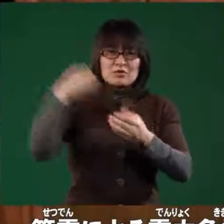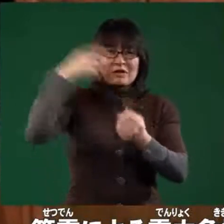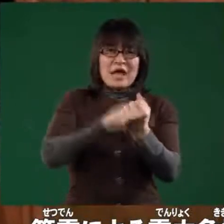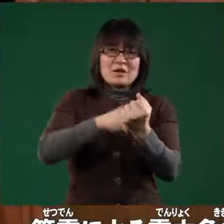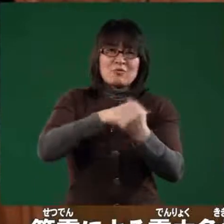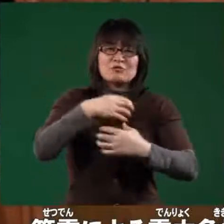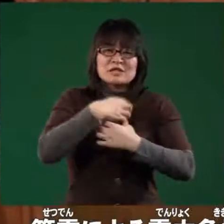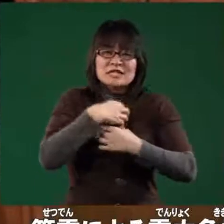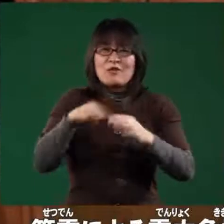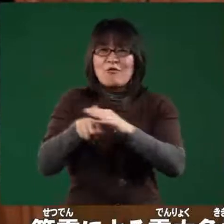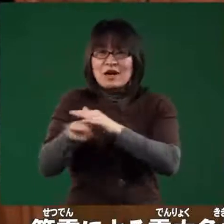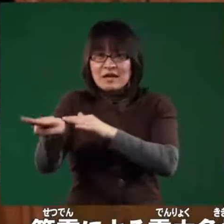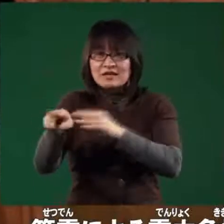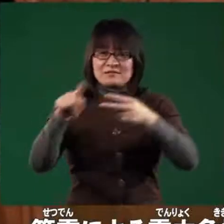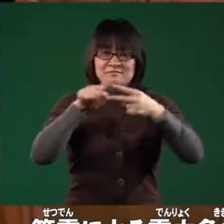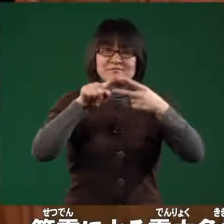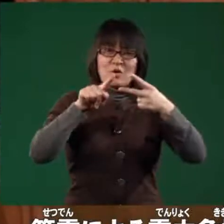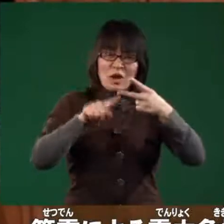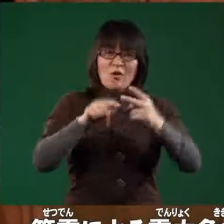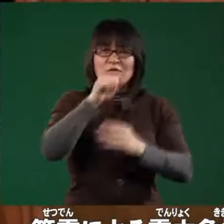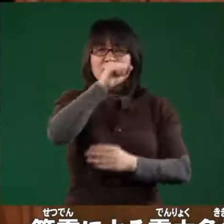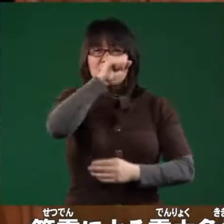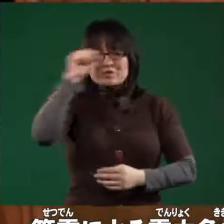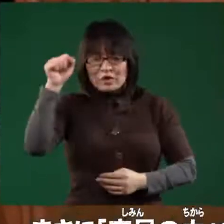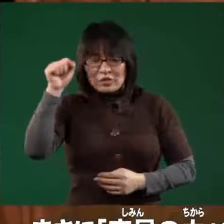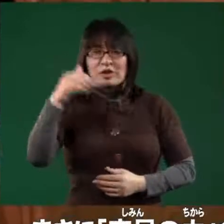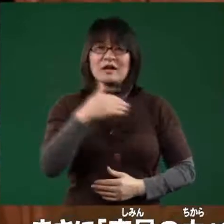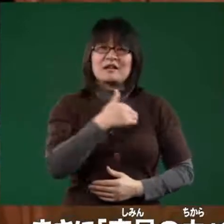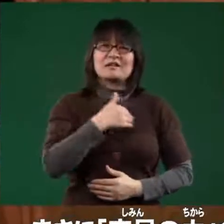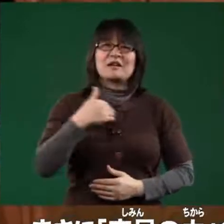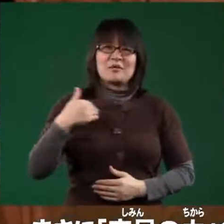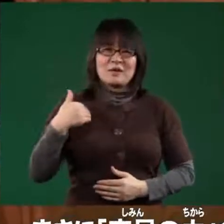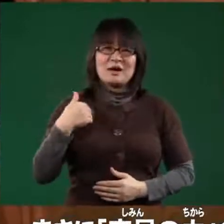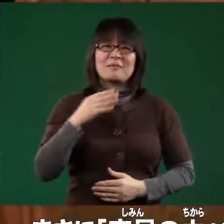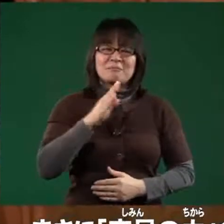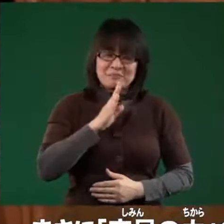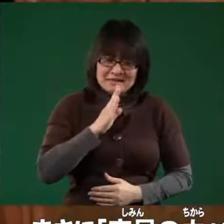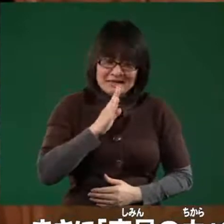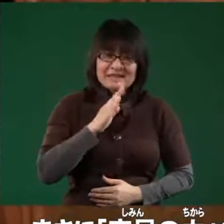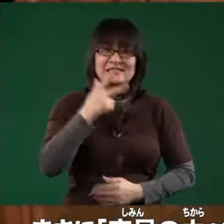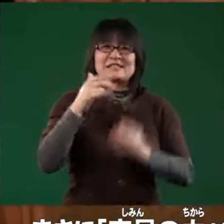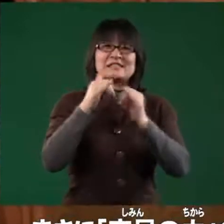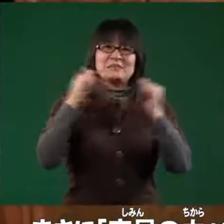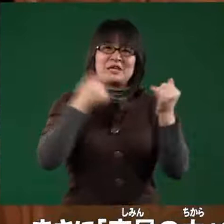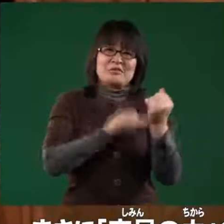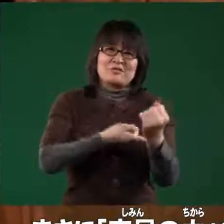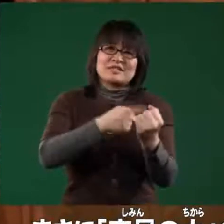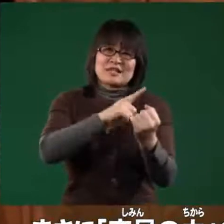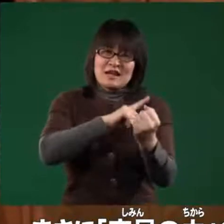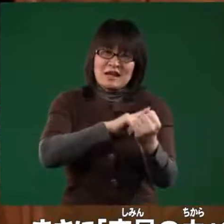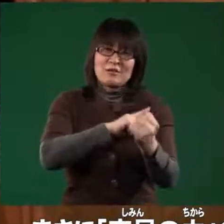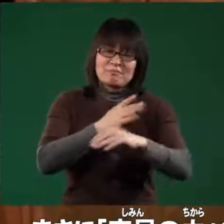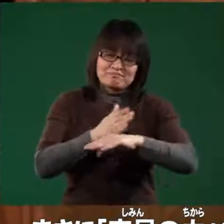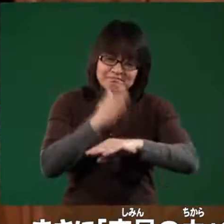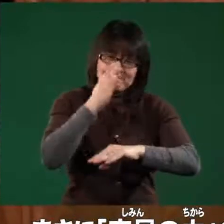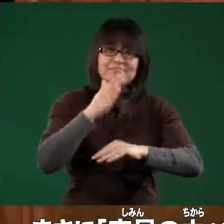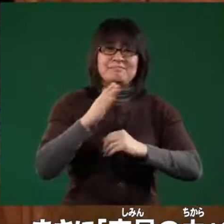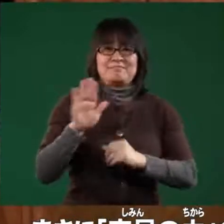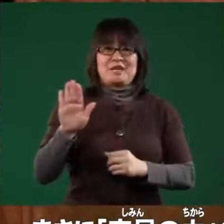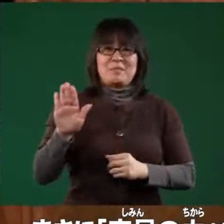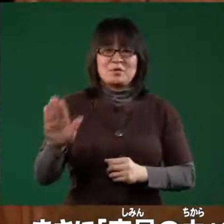回避、こうしたことを成し遂げることができたのは、まさに市民の力の賜物に他なり